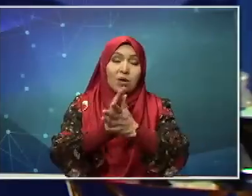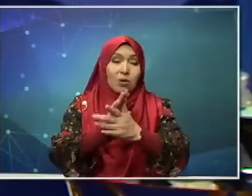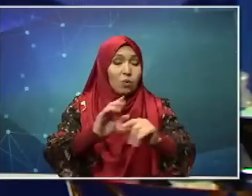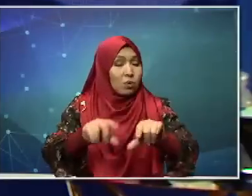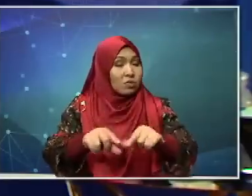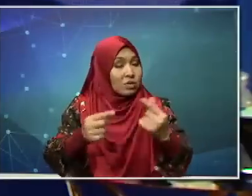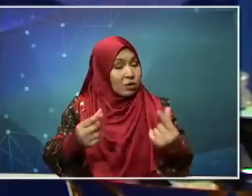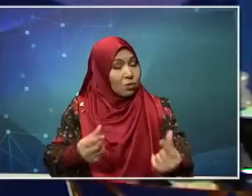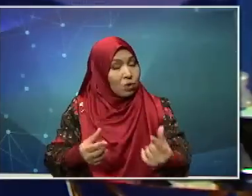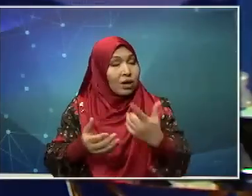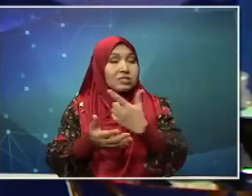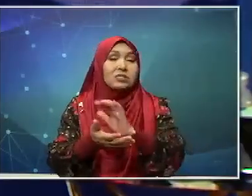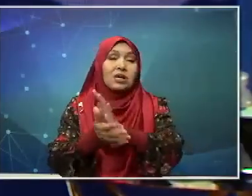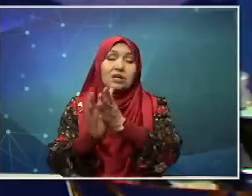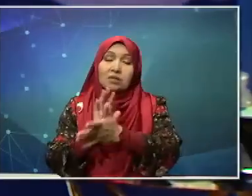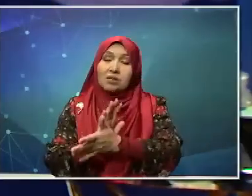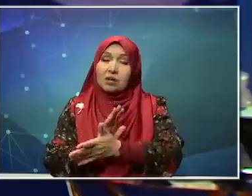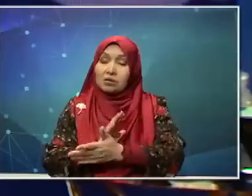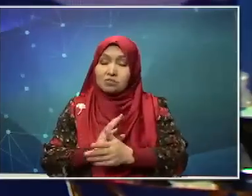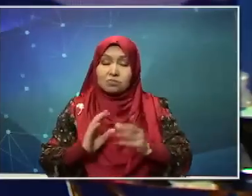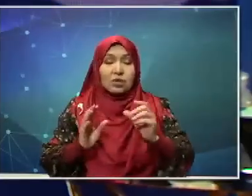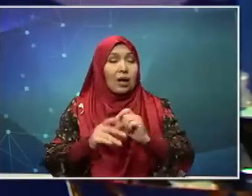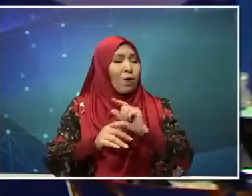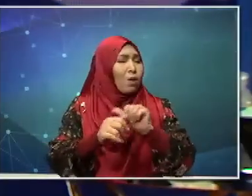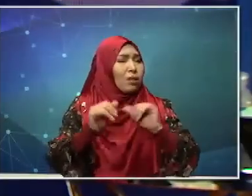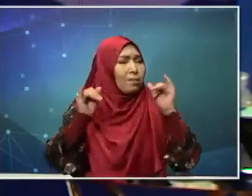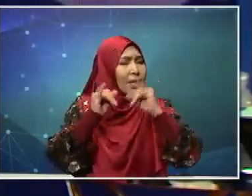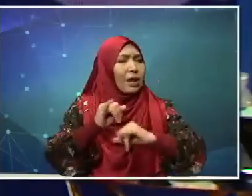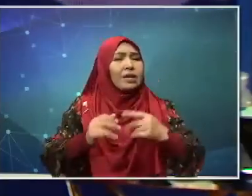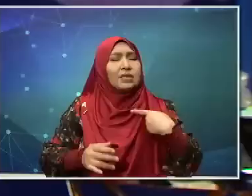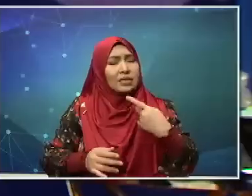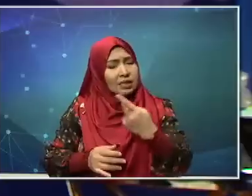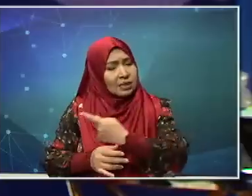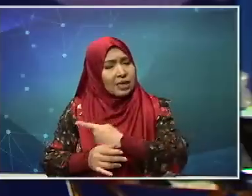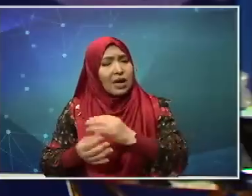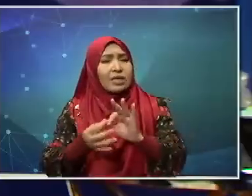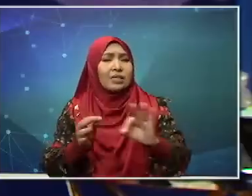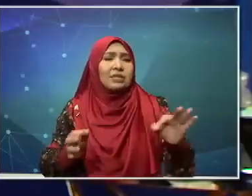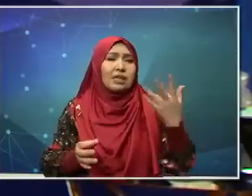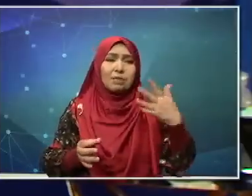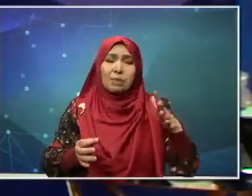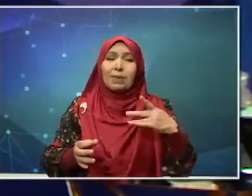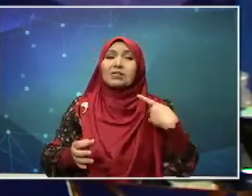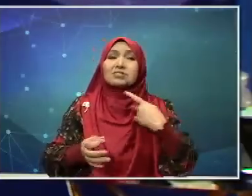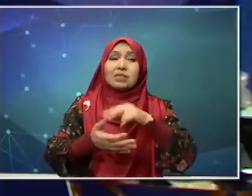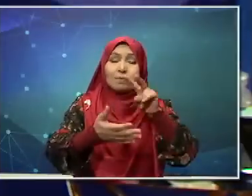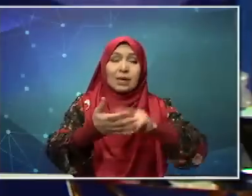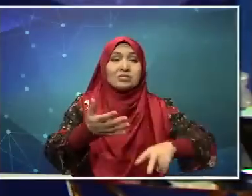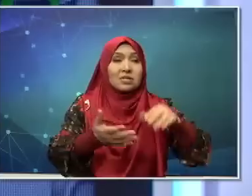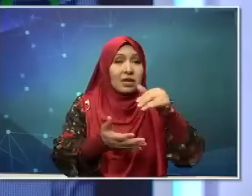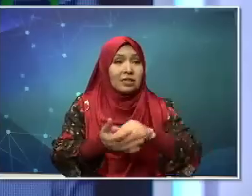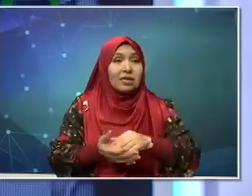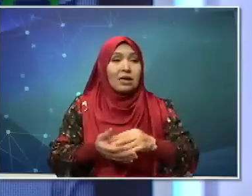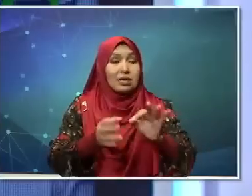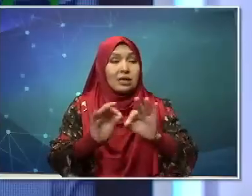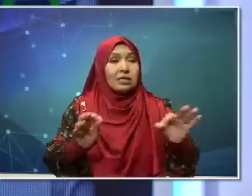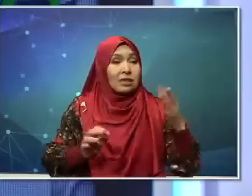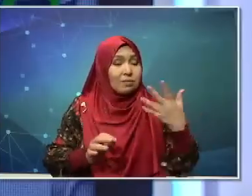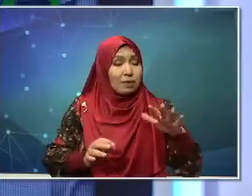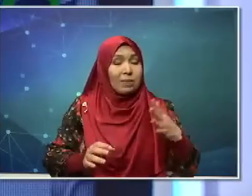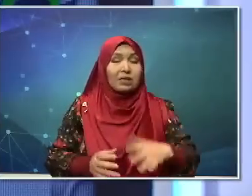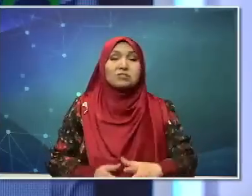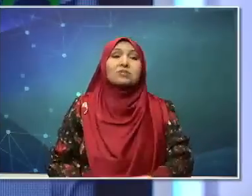jago salat itu dan lebih daripada itu kita tidak mau jadi seperti ayat 15 kita betul sekali lagi sama Ustad bekerja foto